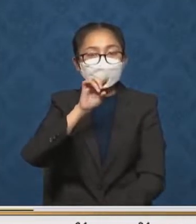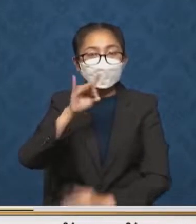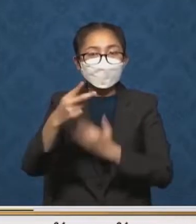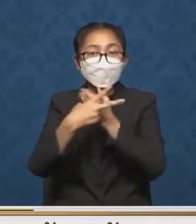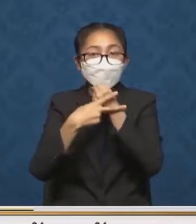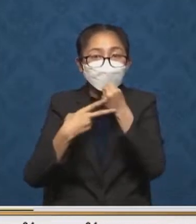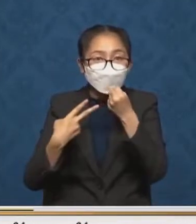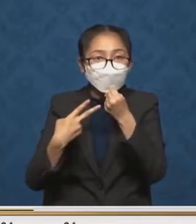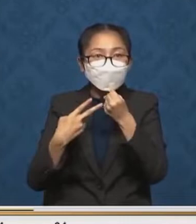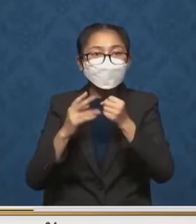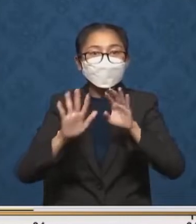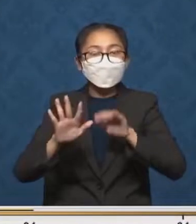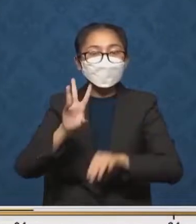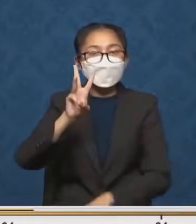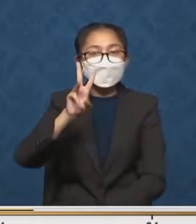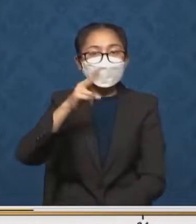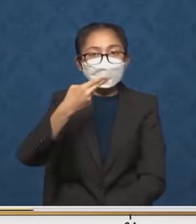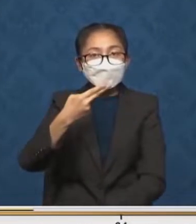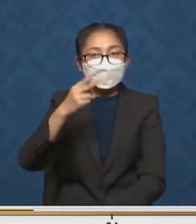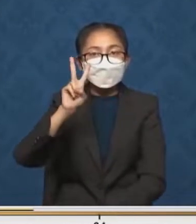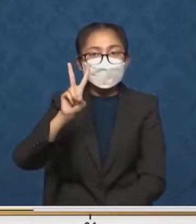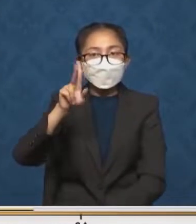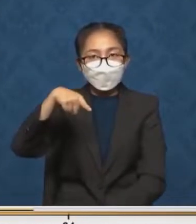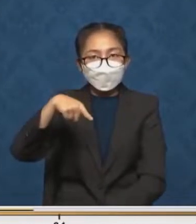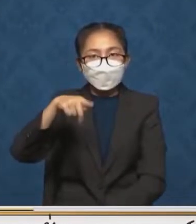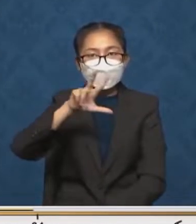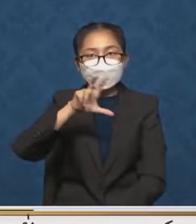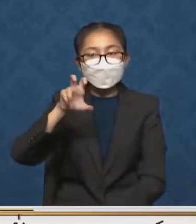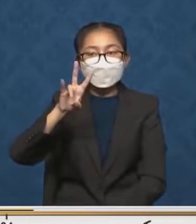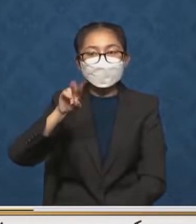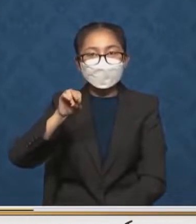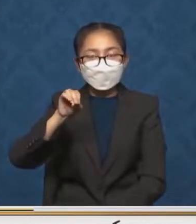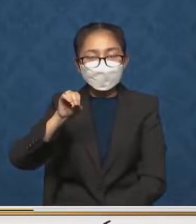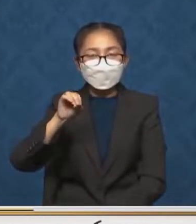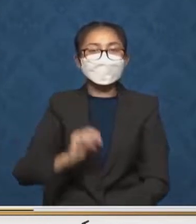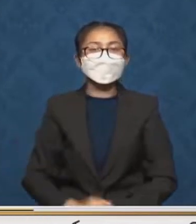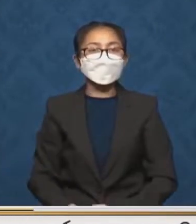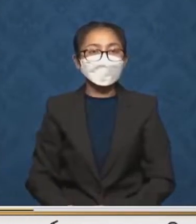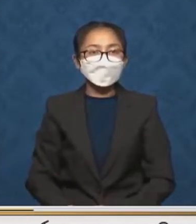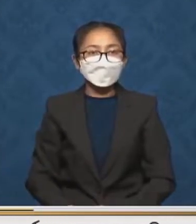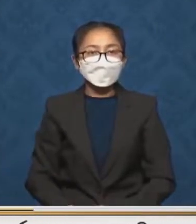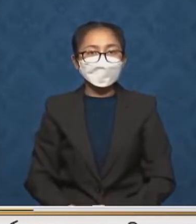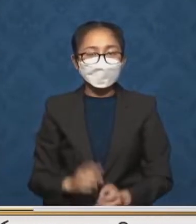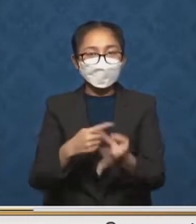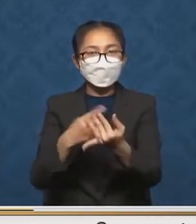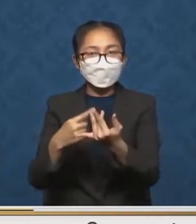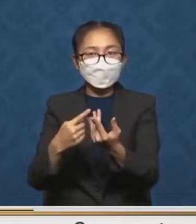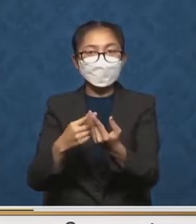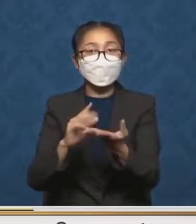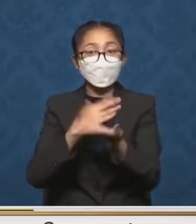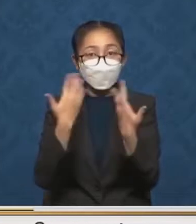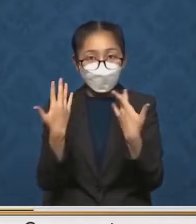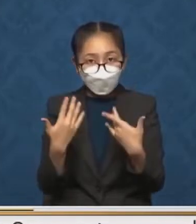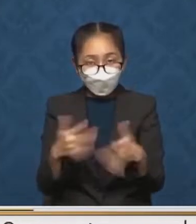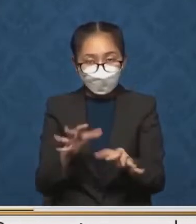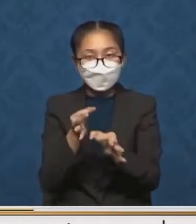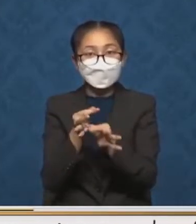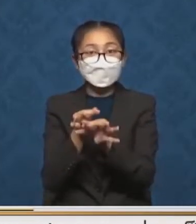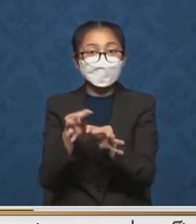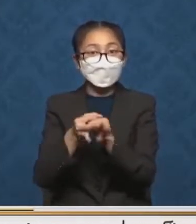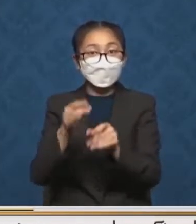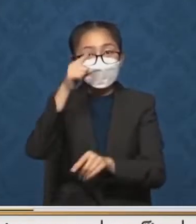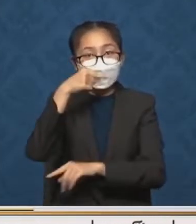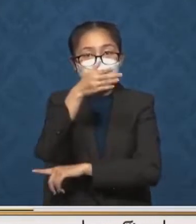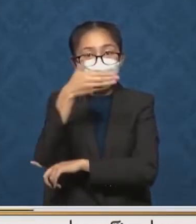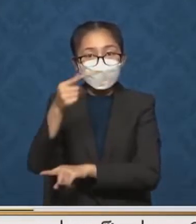หรอมีคาเทากับ 62,370 บาทเมื่อคำนวจอัตาแรกบิของธนาคารแงประเทศไยณ